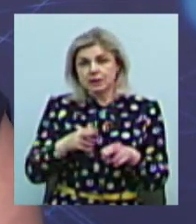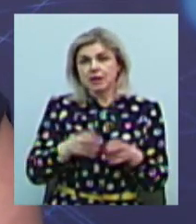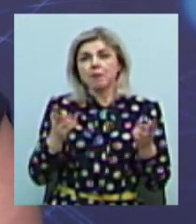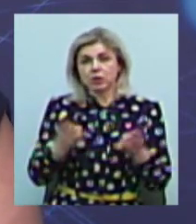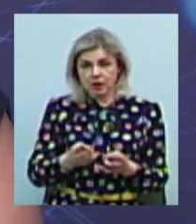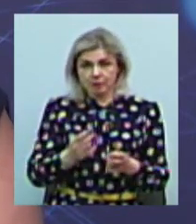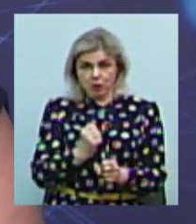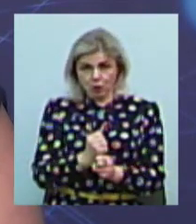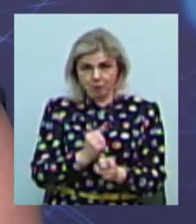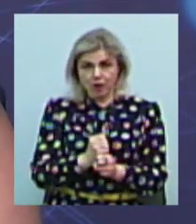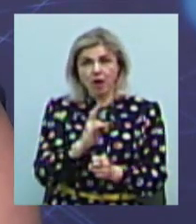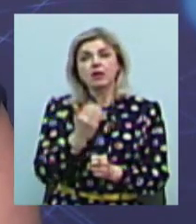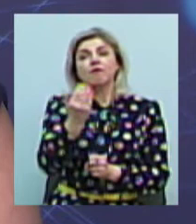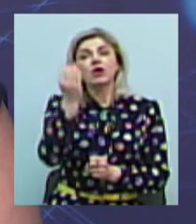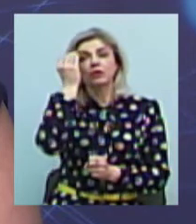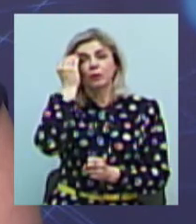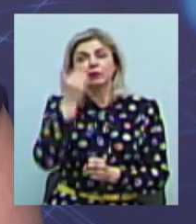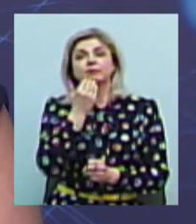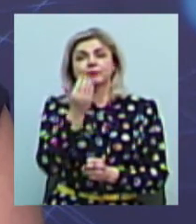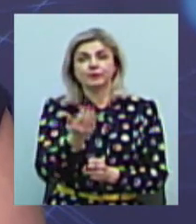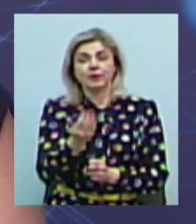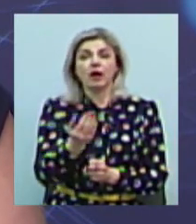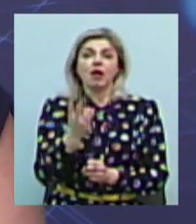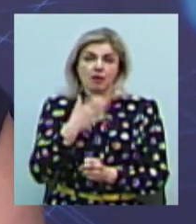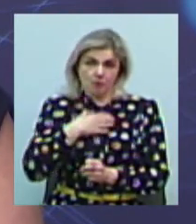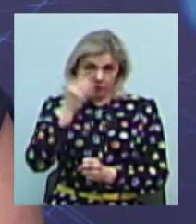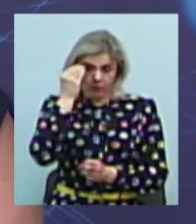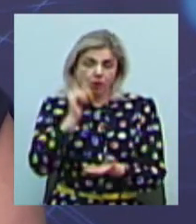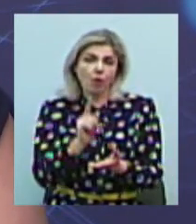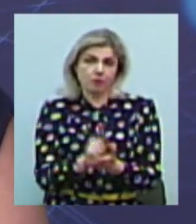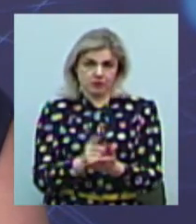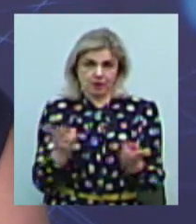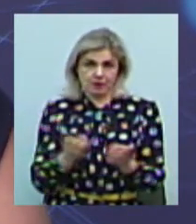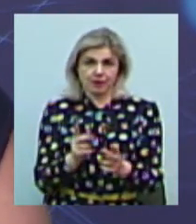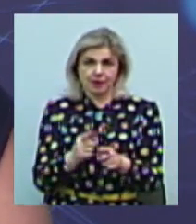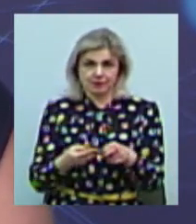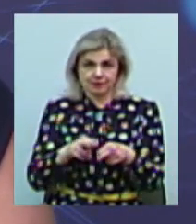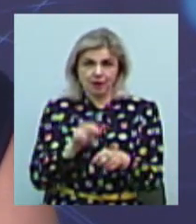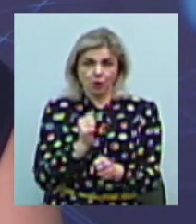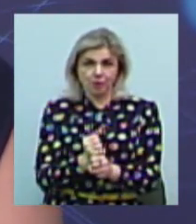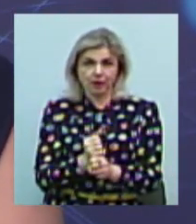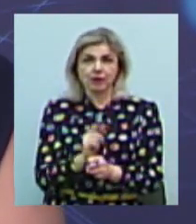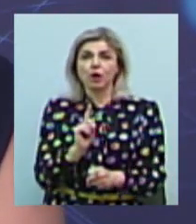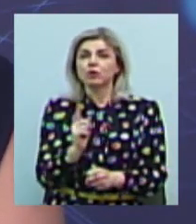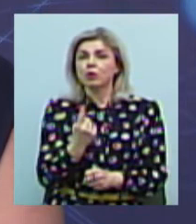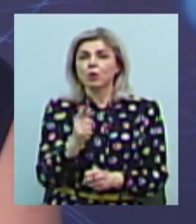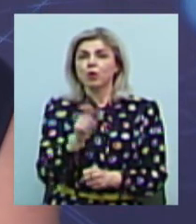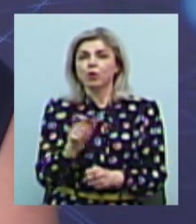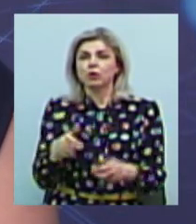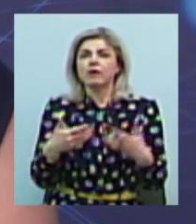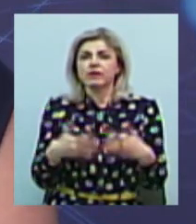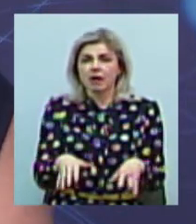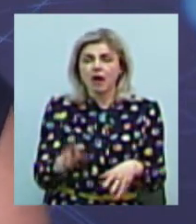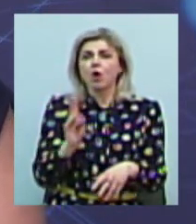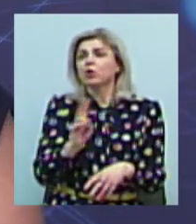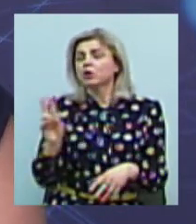тому що... На вашу власну думку? На мою думку, обов'язково потрібно це робити, тому що люди втратили дехто